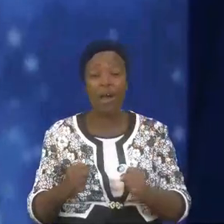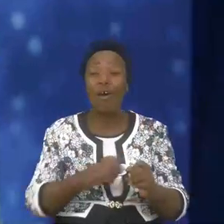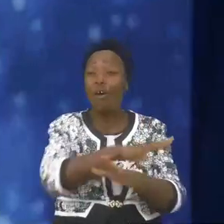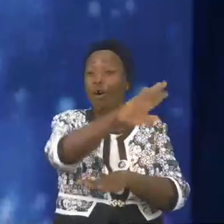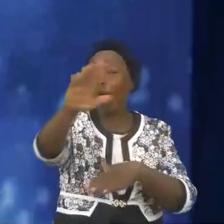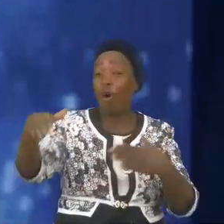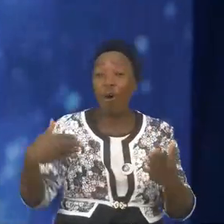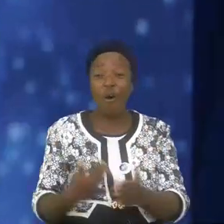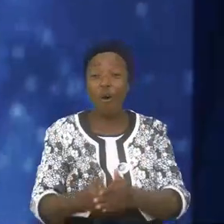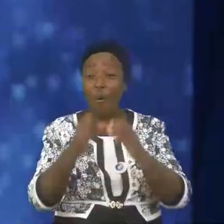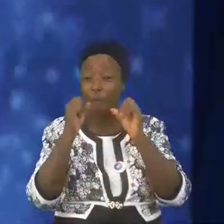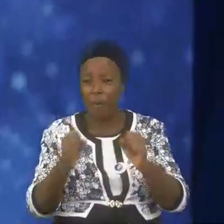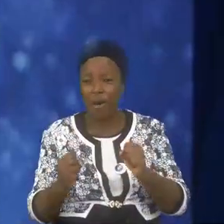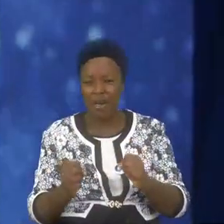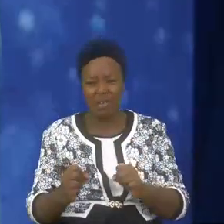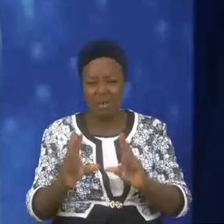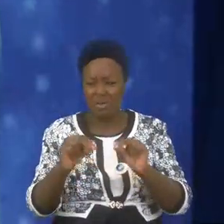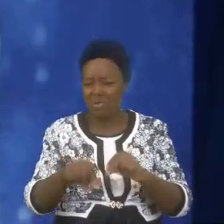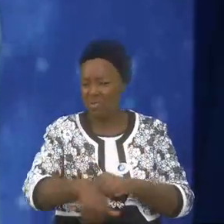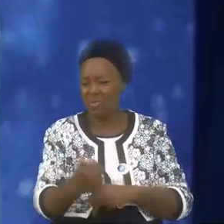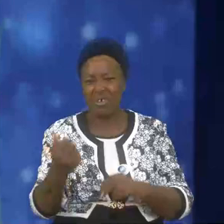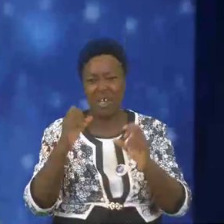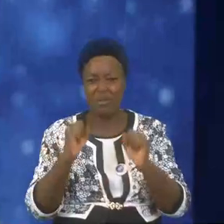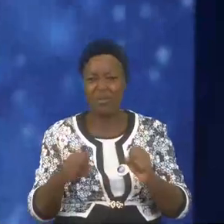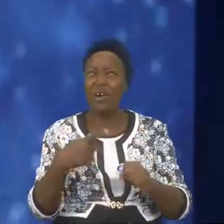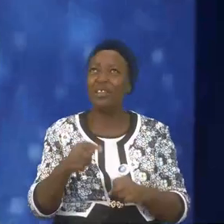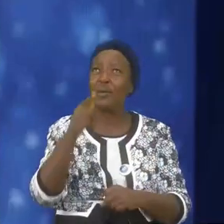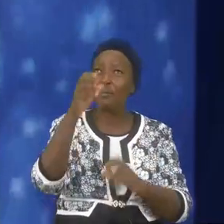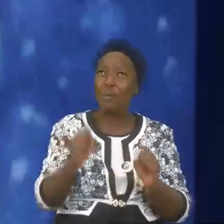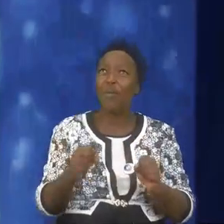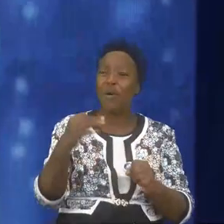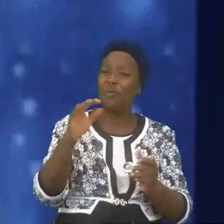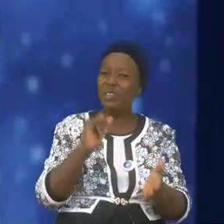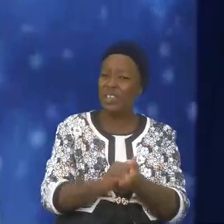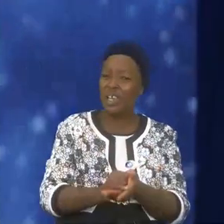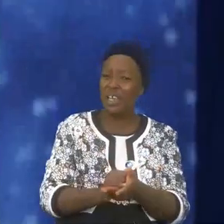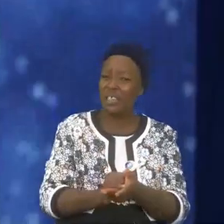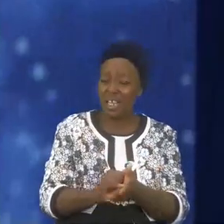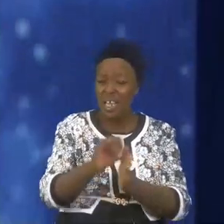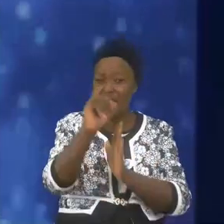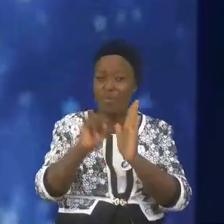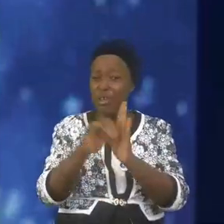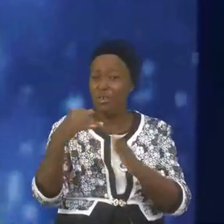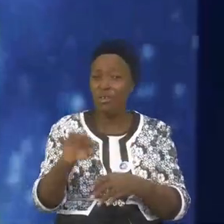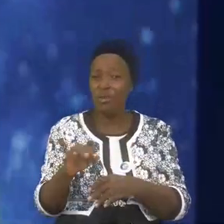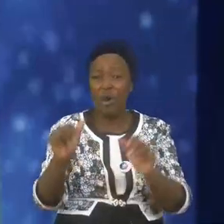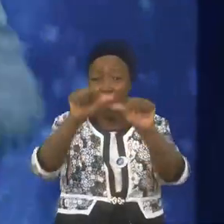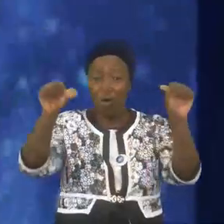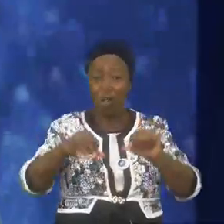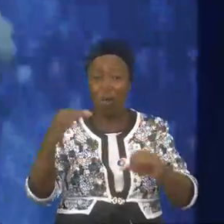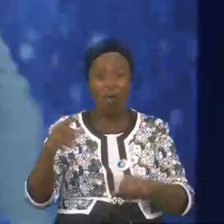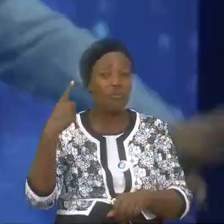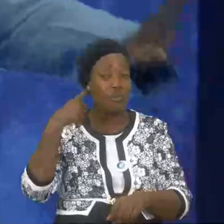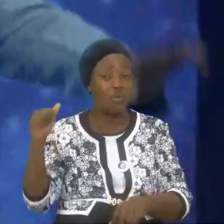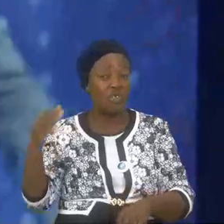tout pouvoir, il n'y a pas d'autre pouvoir, aucune puissance, la puissance de cette statue d'or,